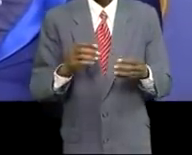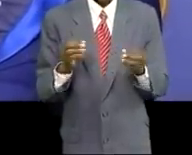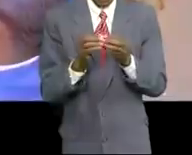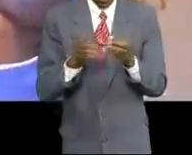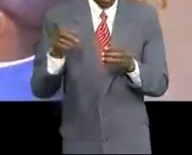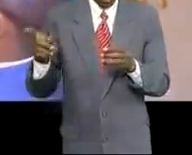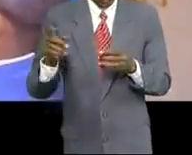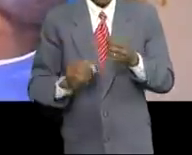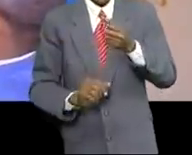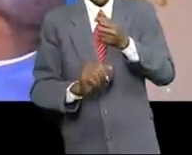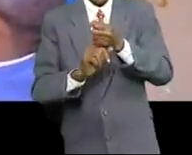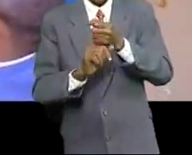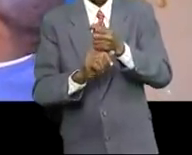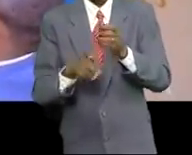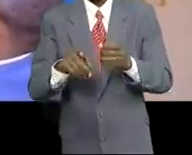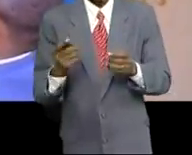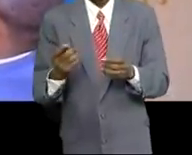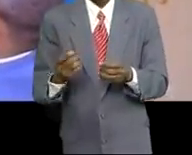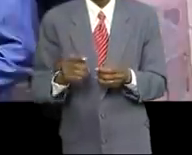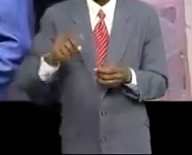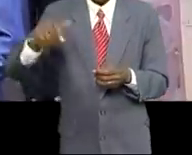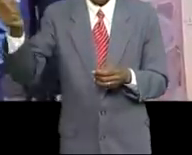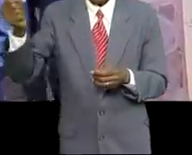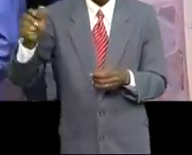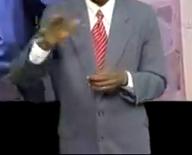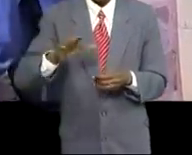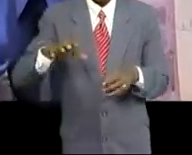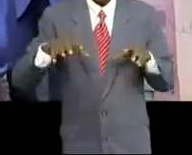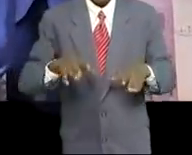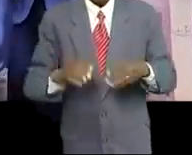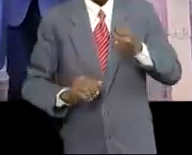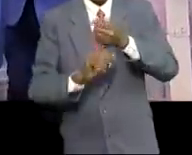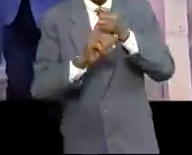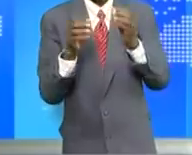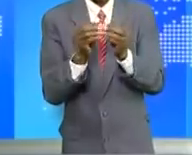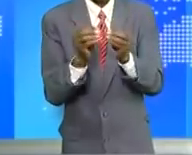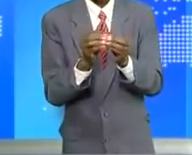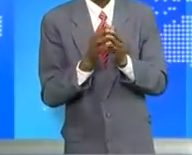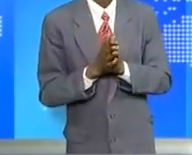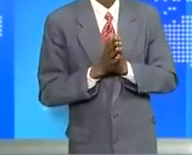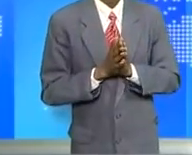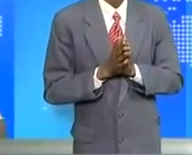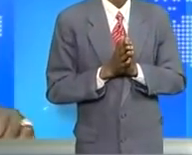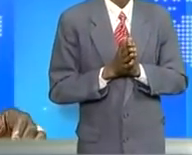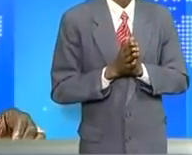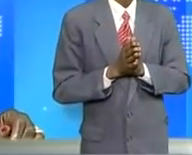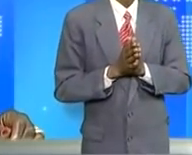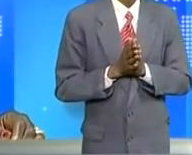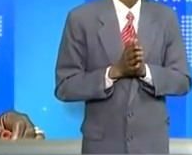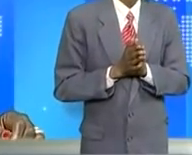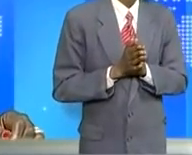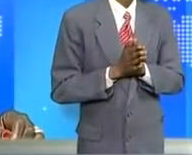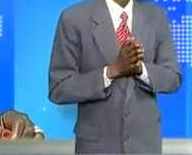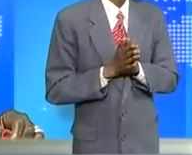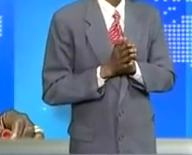exécuté par le syndicat d'entraide chrétien avec l'assistance technique d'Internews. Enfin, les députés